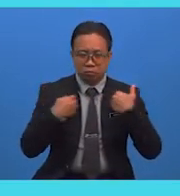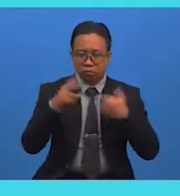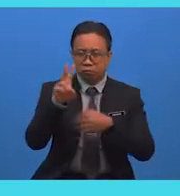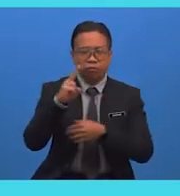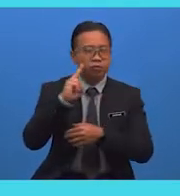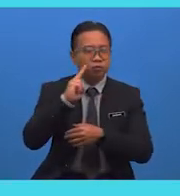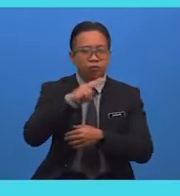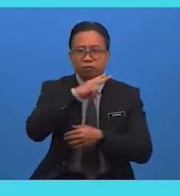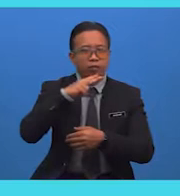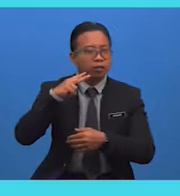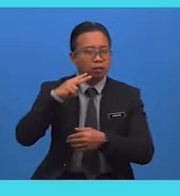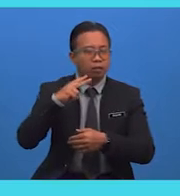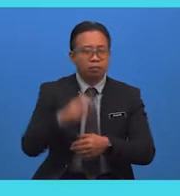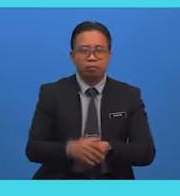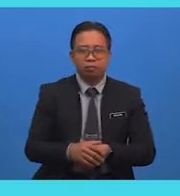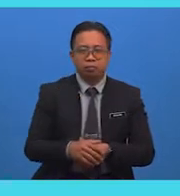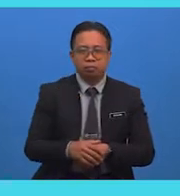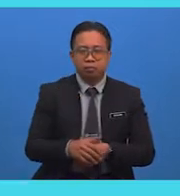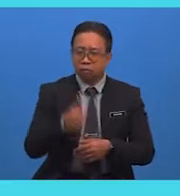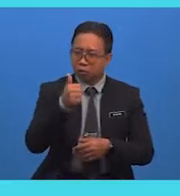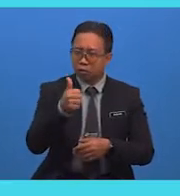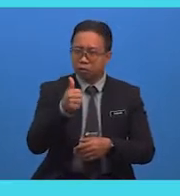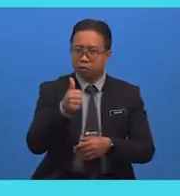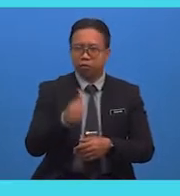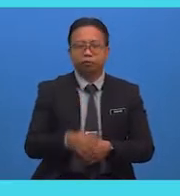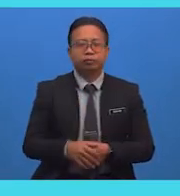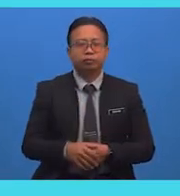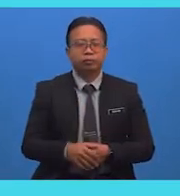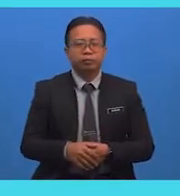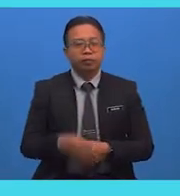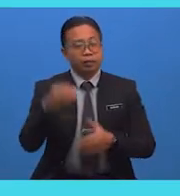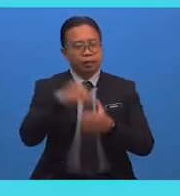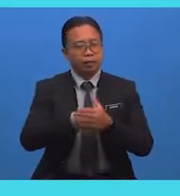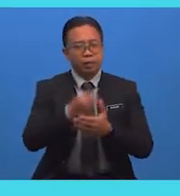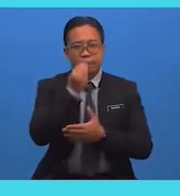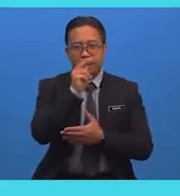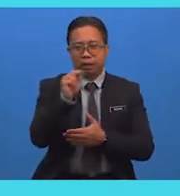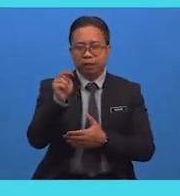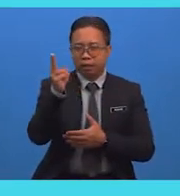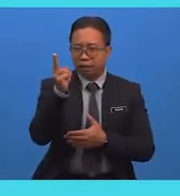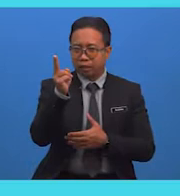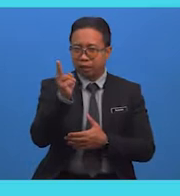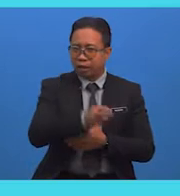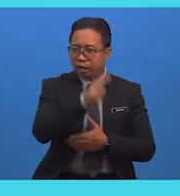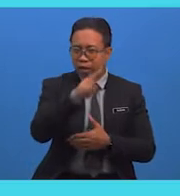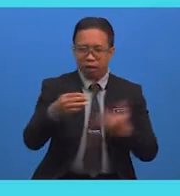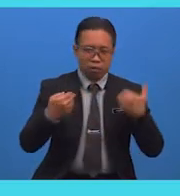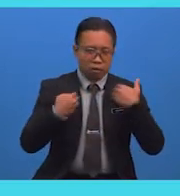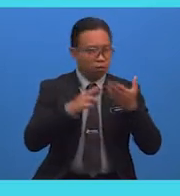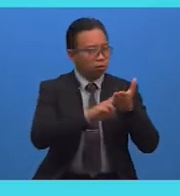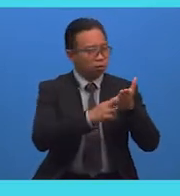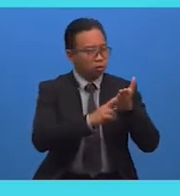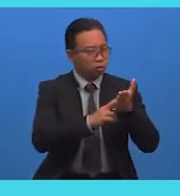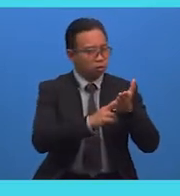vitamin atau makanan tambahan yang berkhasiat, manakala dalam makanan yang haram mengandungi